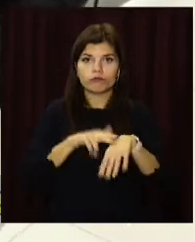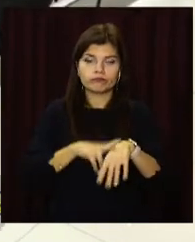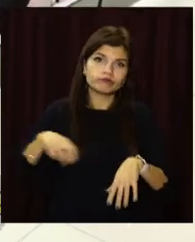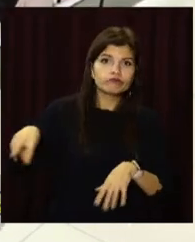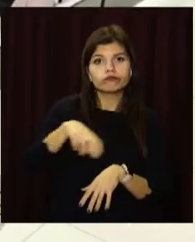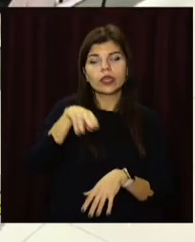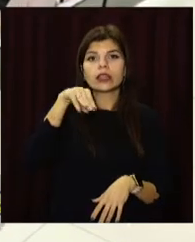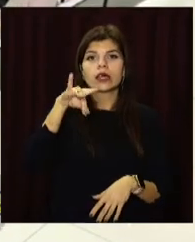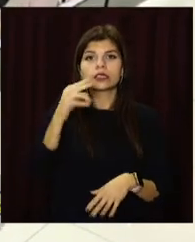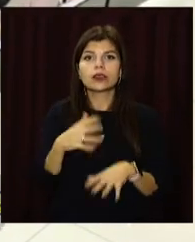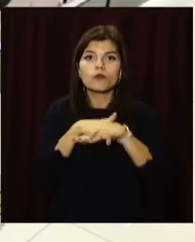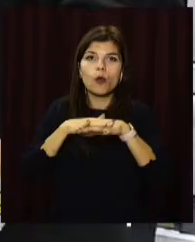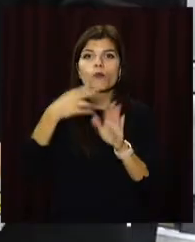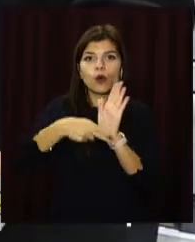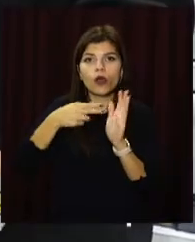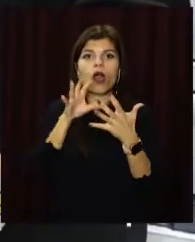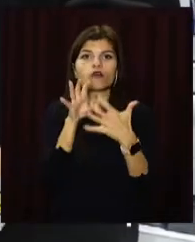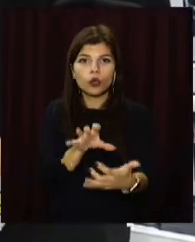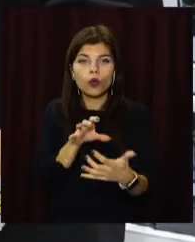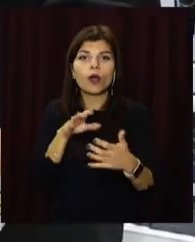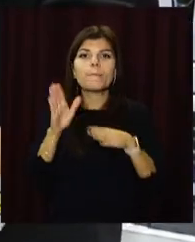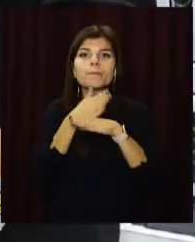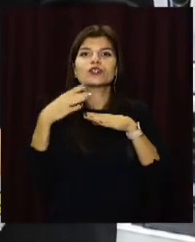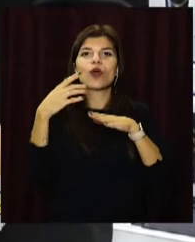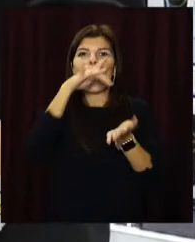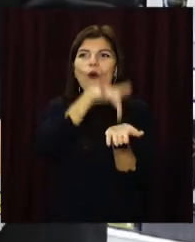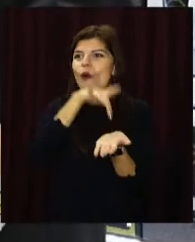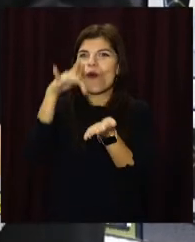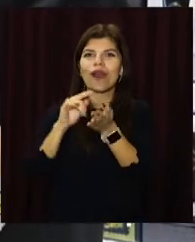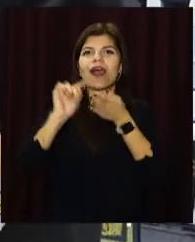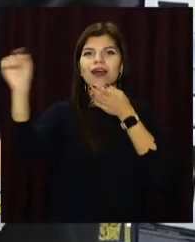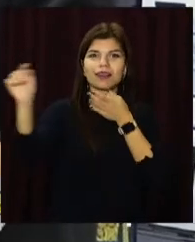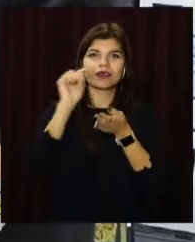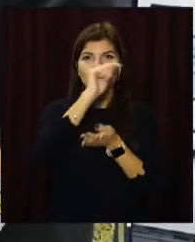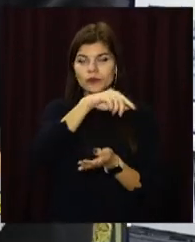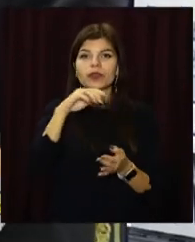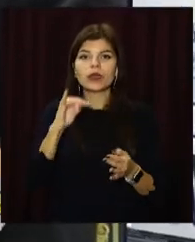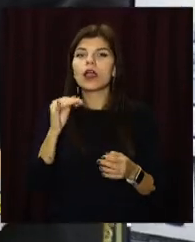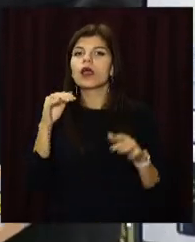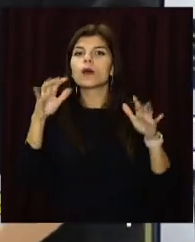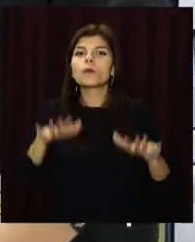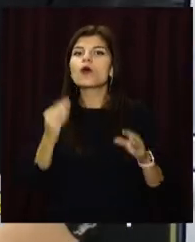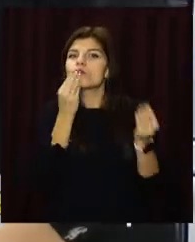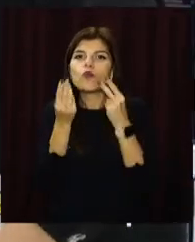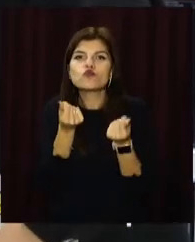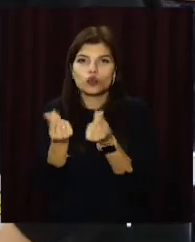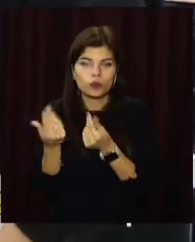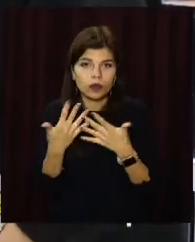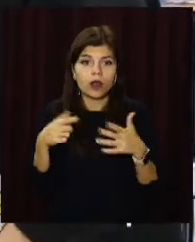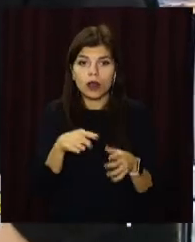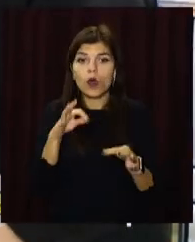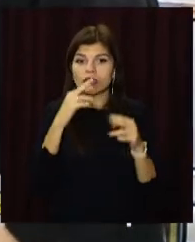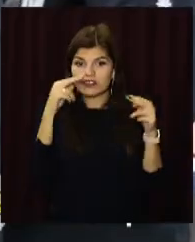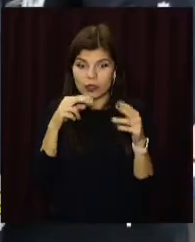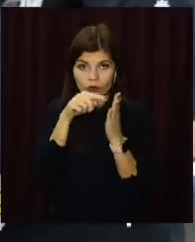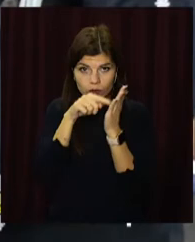ТРЦ, на ринках, у потягах, в автобусах міжобласного сполучення та в закладах громадського харчування. На свідоцтвах про